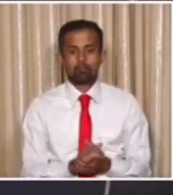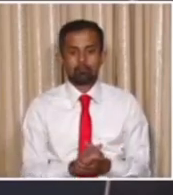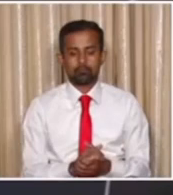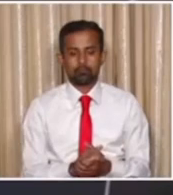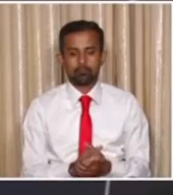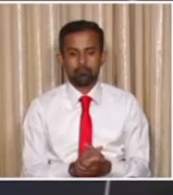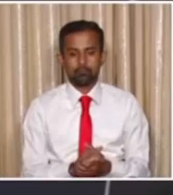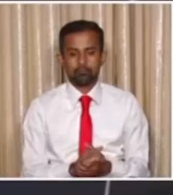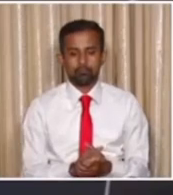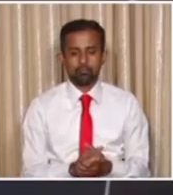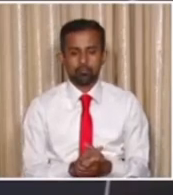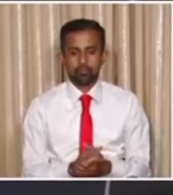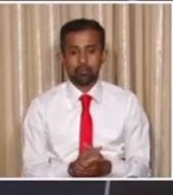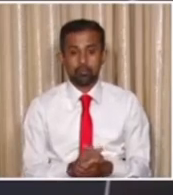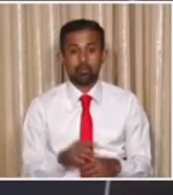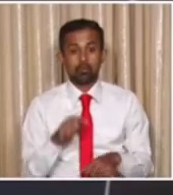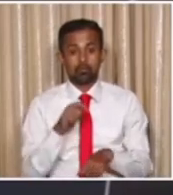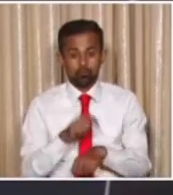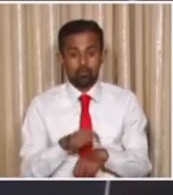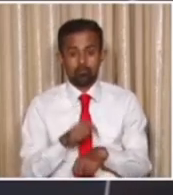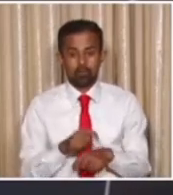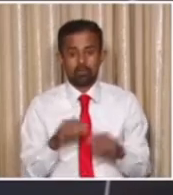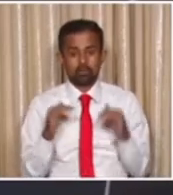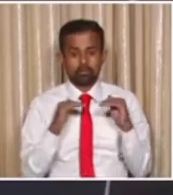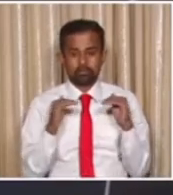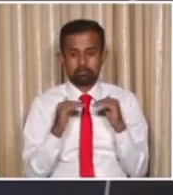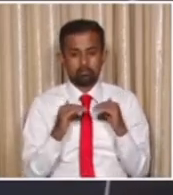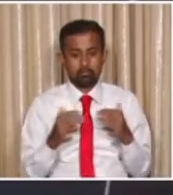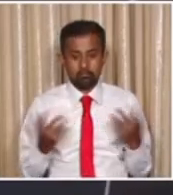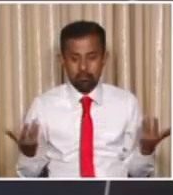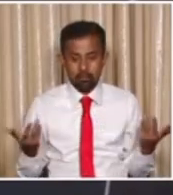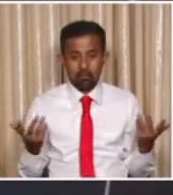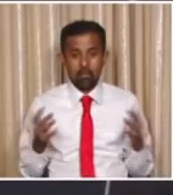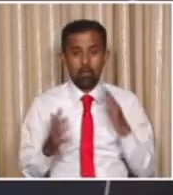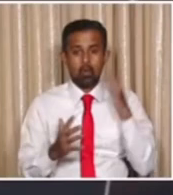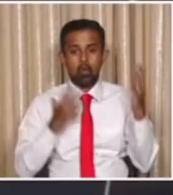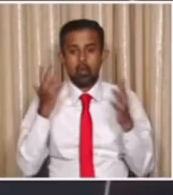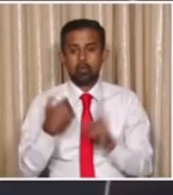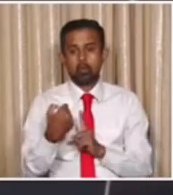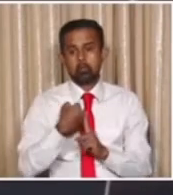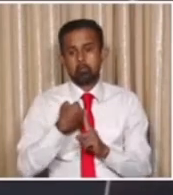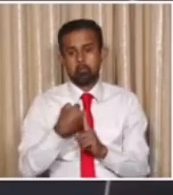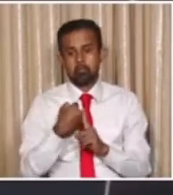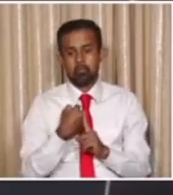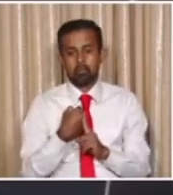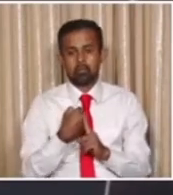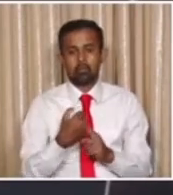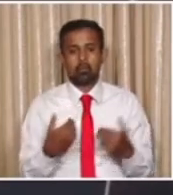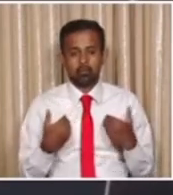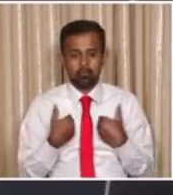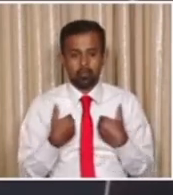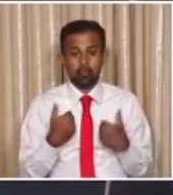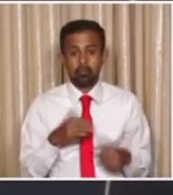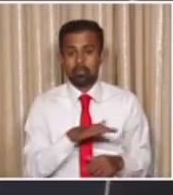ඉතින් ඒක තින ඒක කාලීනව නොගැලපීම නිසා තමයි ජාත්‍යන්තරයෙන් ඒ බලපෑම එන්නේ. ඊළඟට අපේ